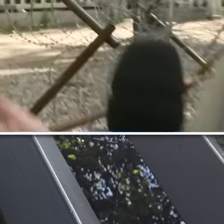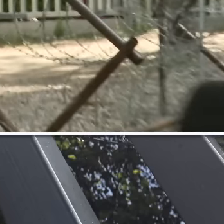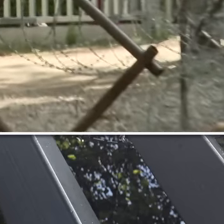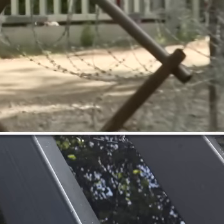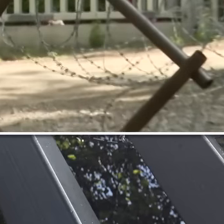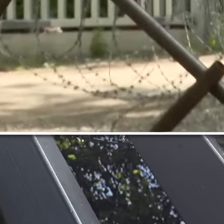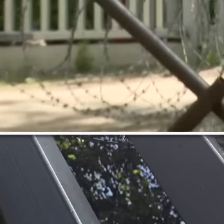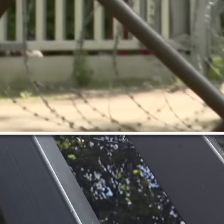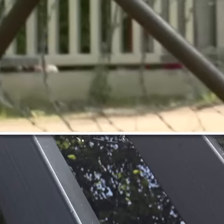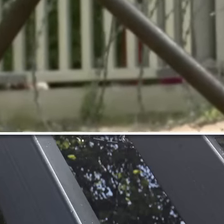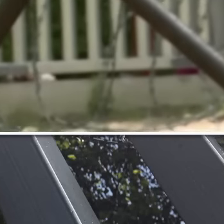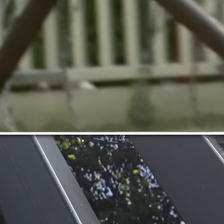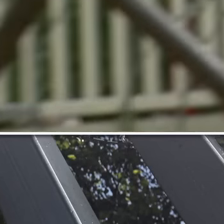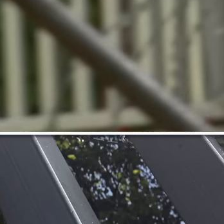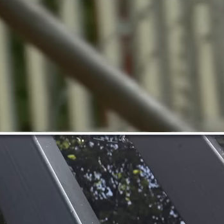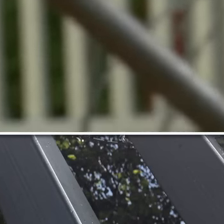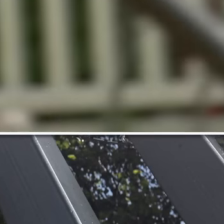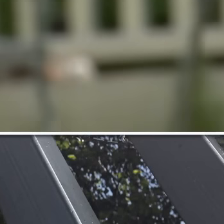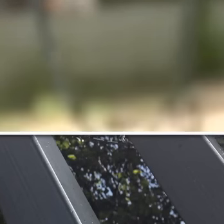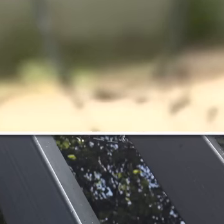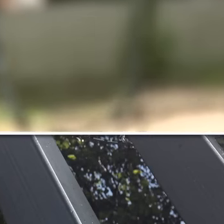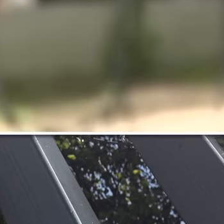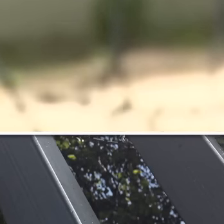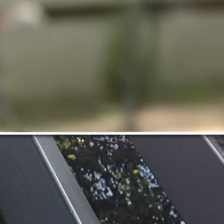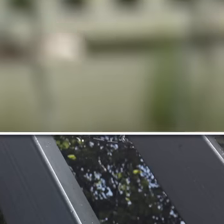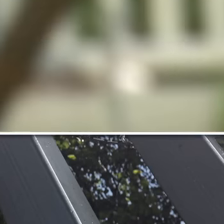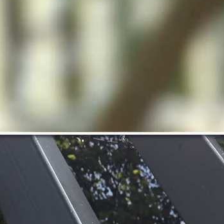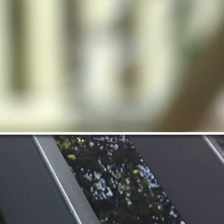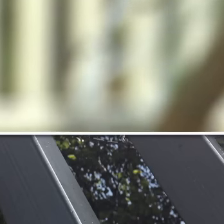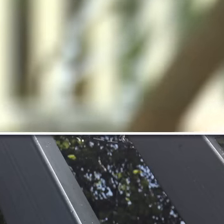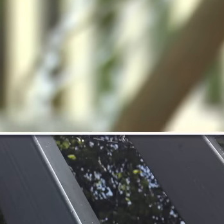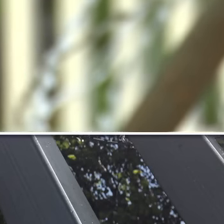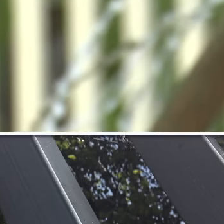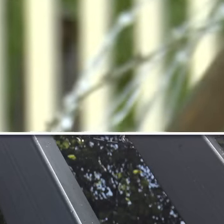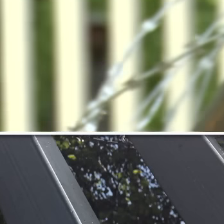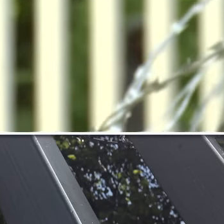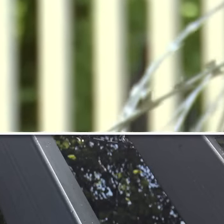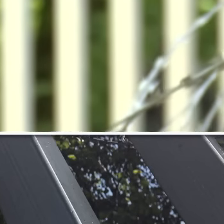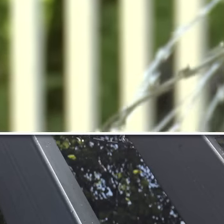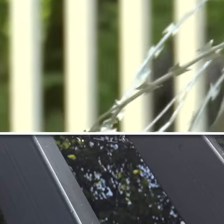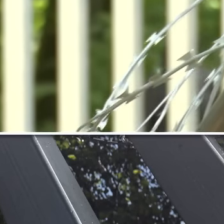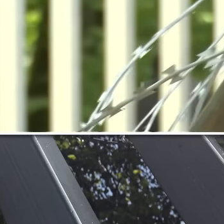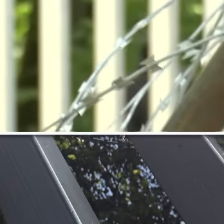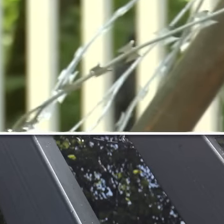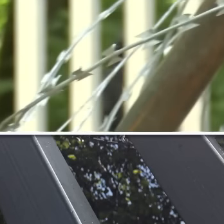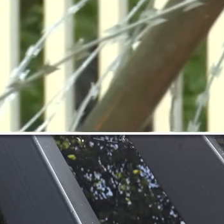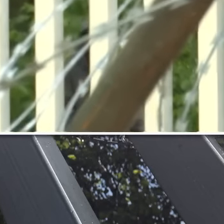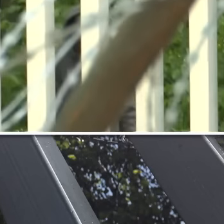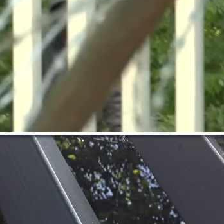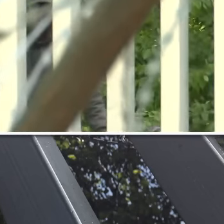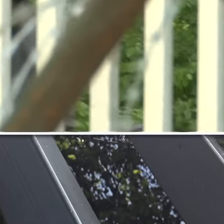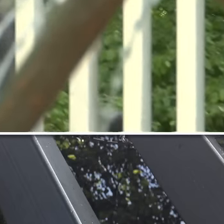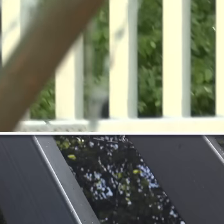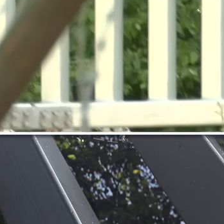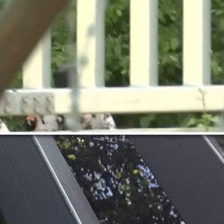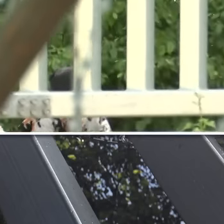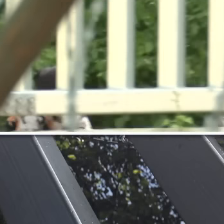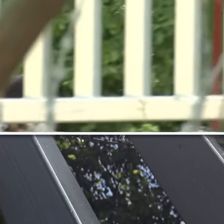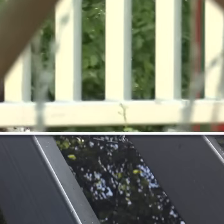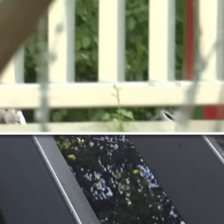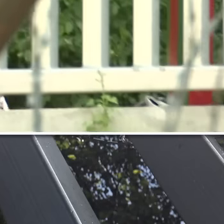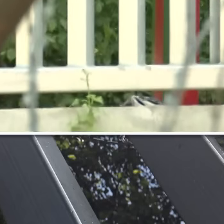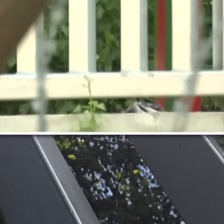trylogii Sienkiewicza możemy naczytać się o tym i prywacie. Potem słowo państwowiec to był taki wyjęty kawałek patriotyzmu w